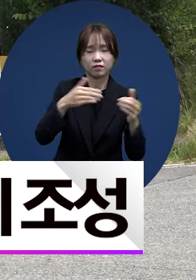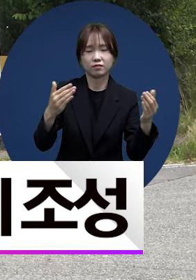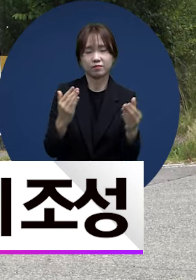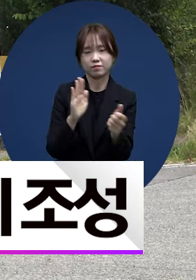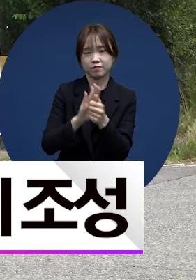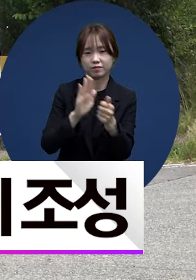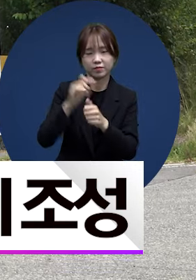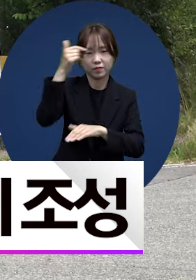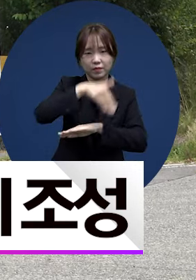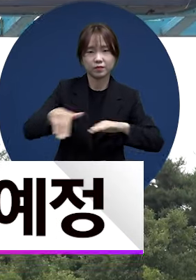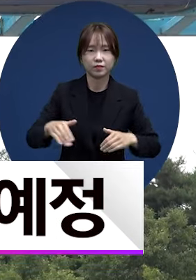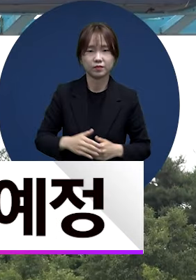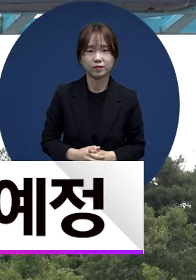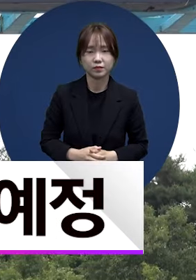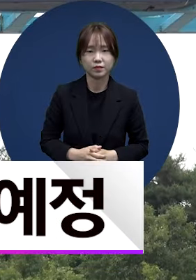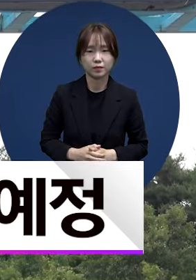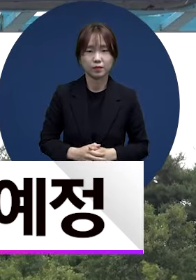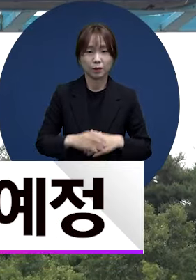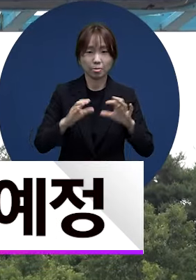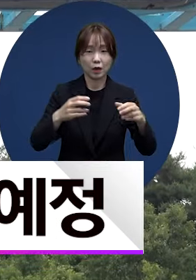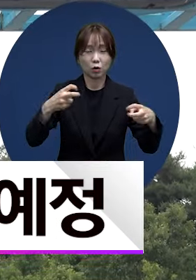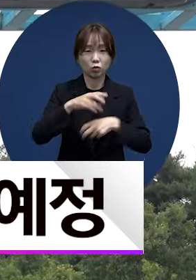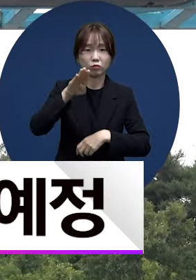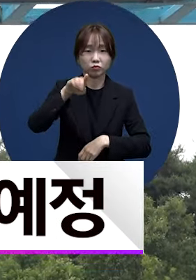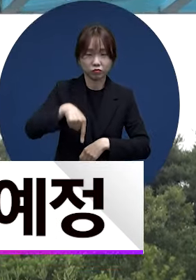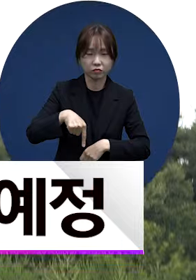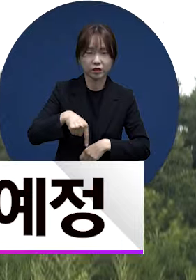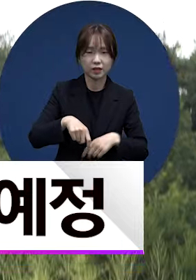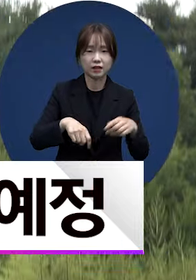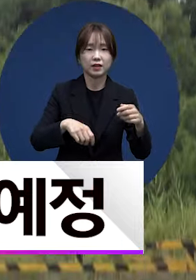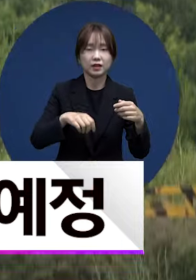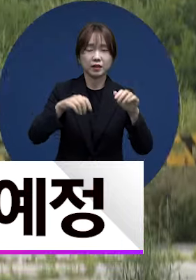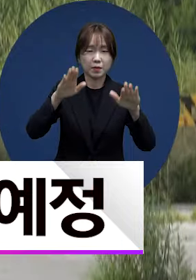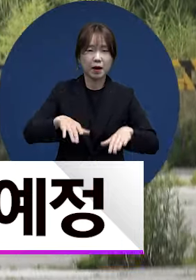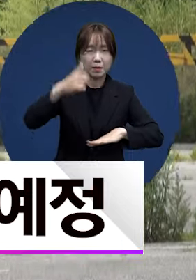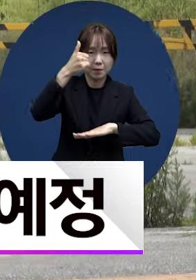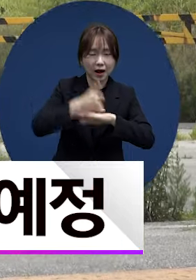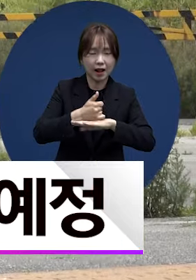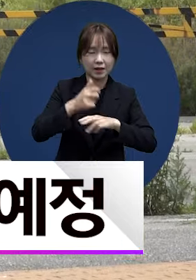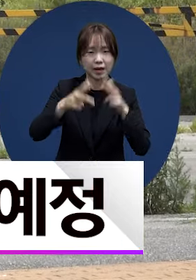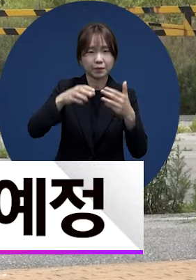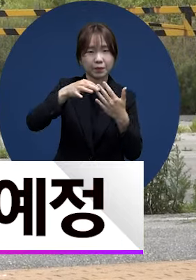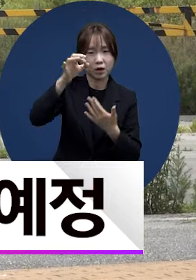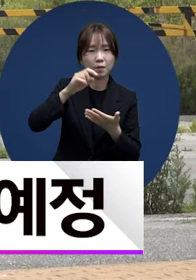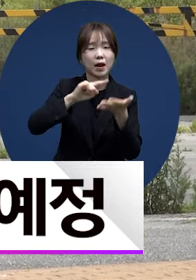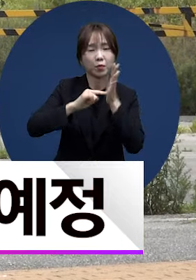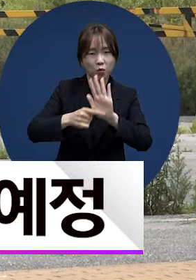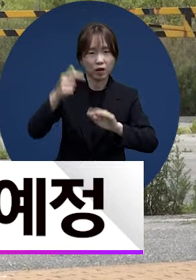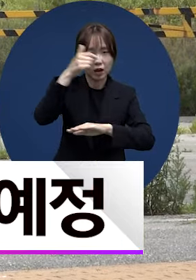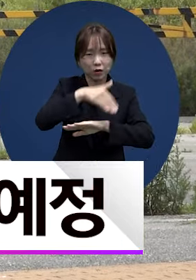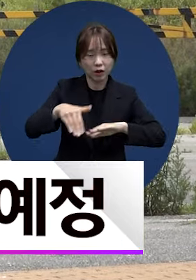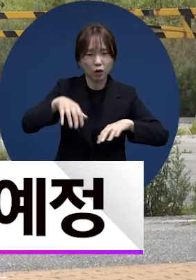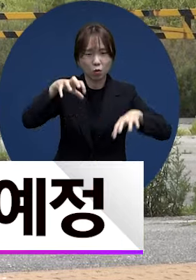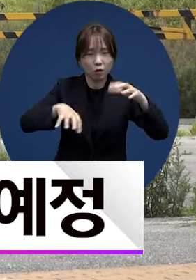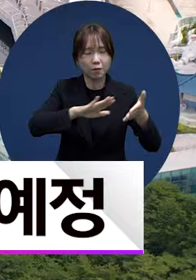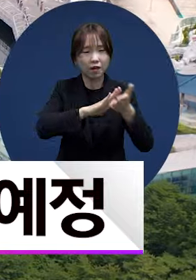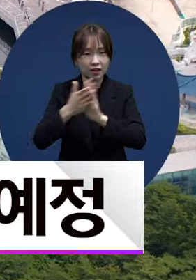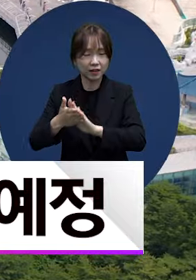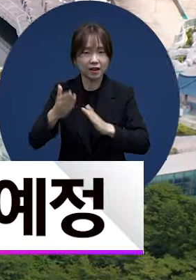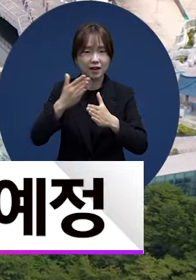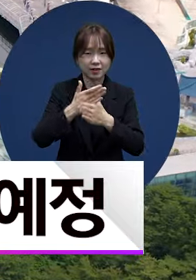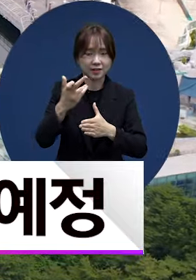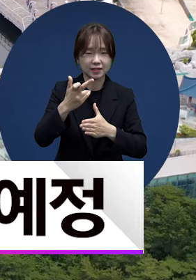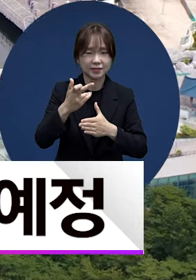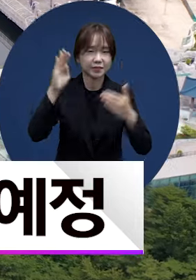개선에 기여할 계획입니다. 국토교통부는 이달 말 사업 후보지를 선정해 발표할 예정이며 이 두 공간의